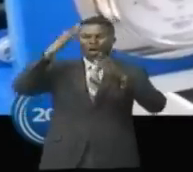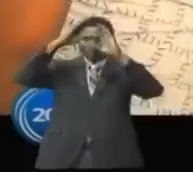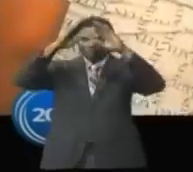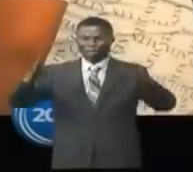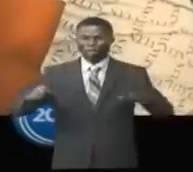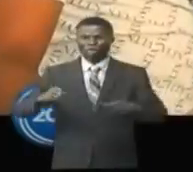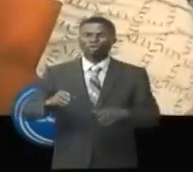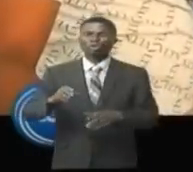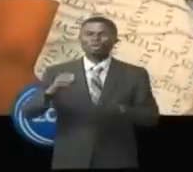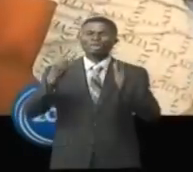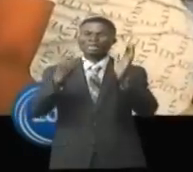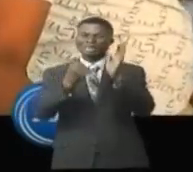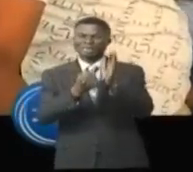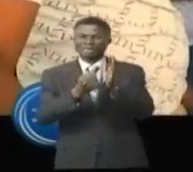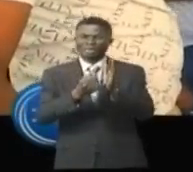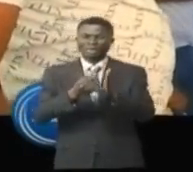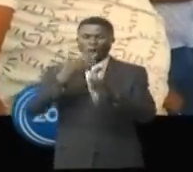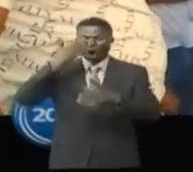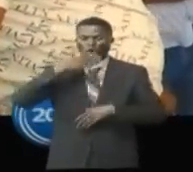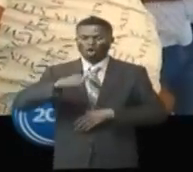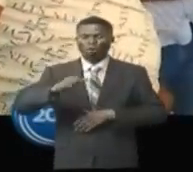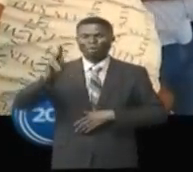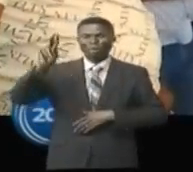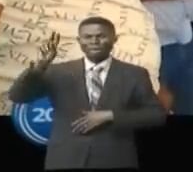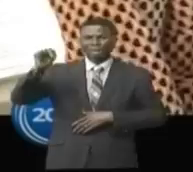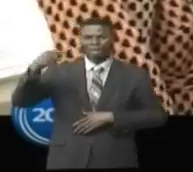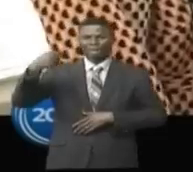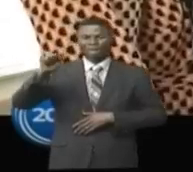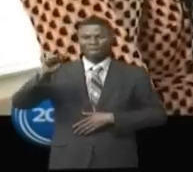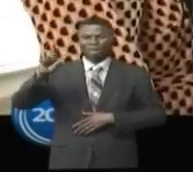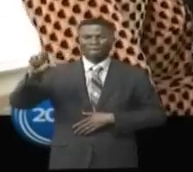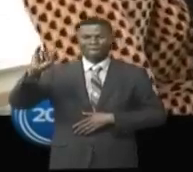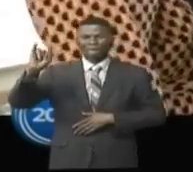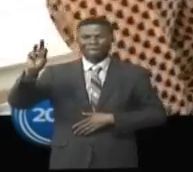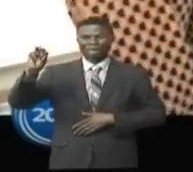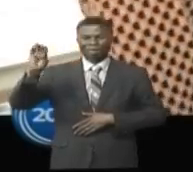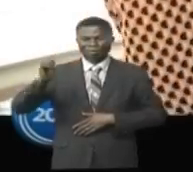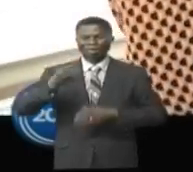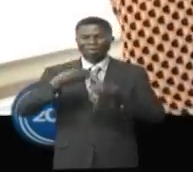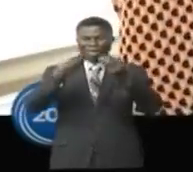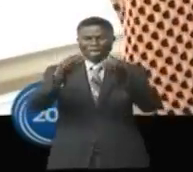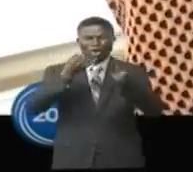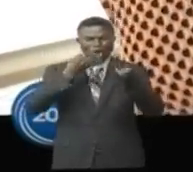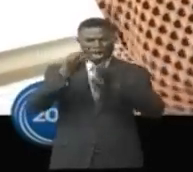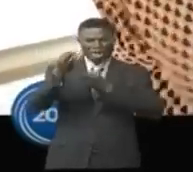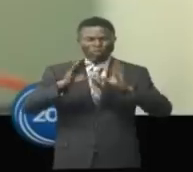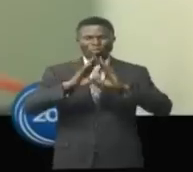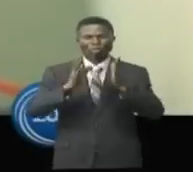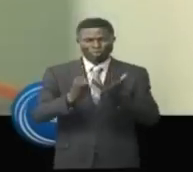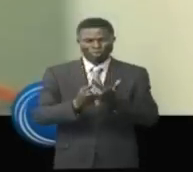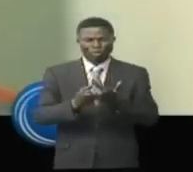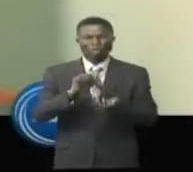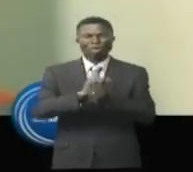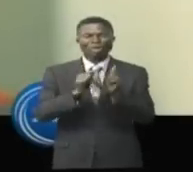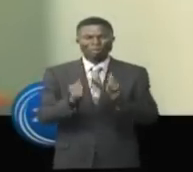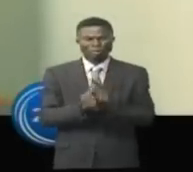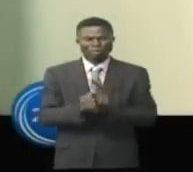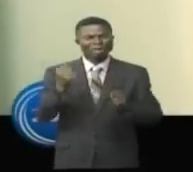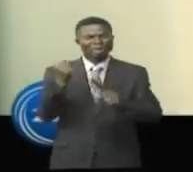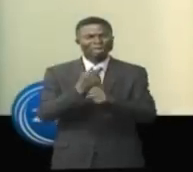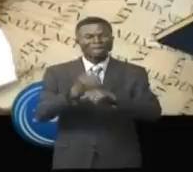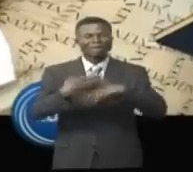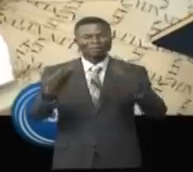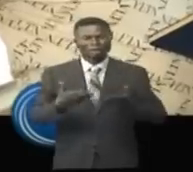Ngaliema. L'ingénieur biomédical Paul Lupancha lui a fourni des explications sur la façon dont fonctionne